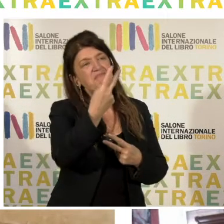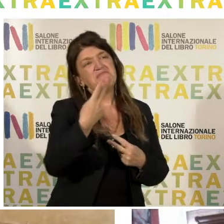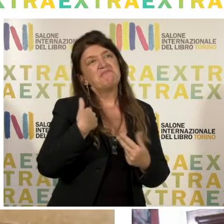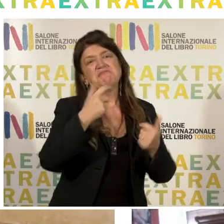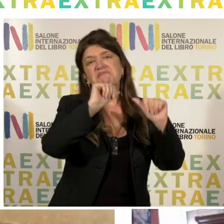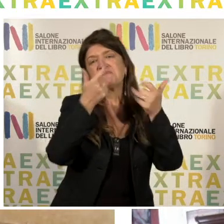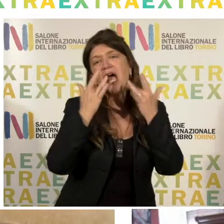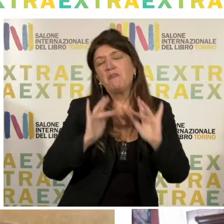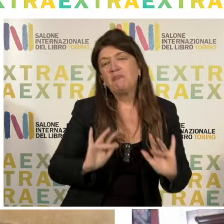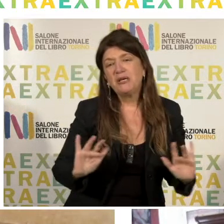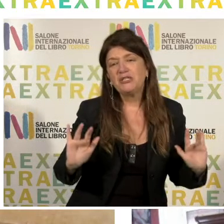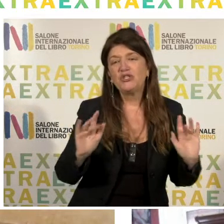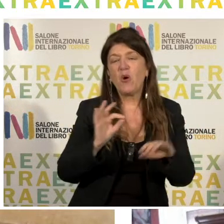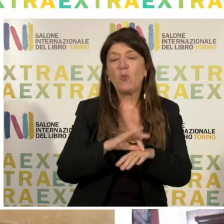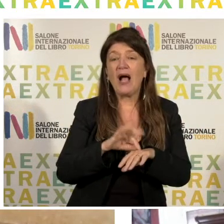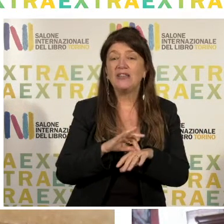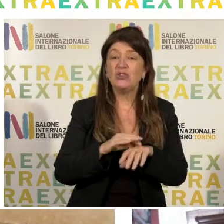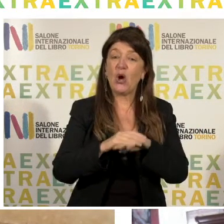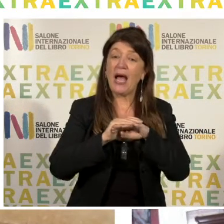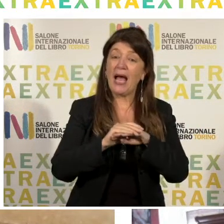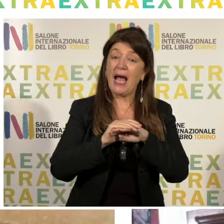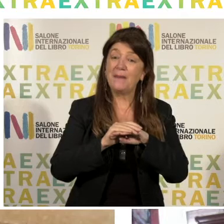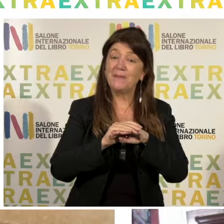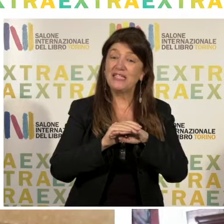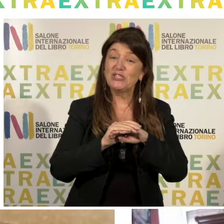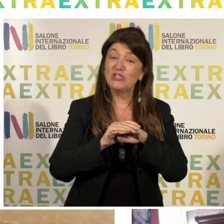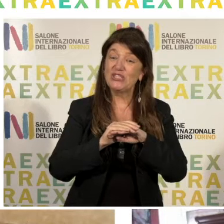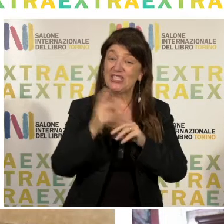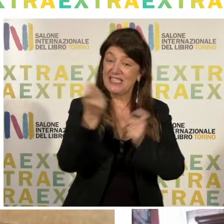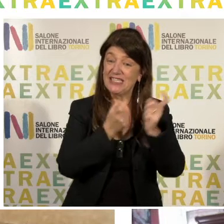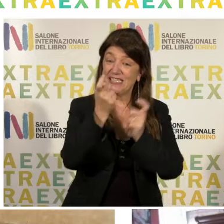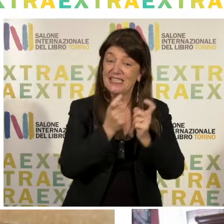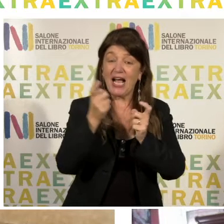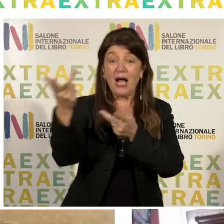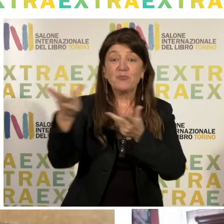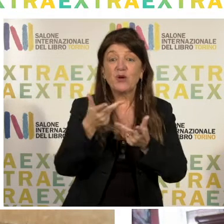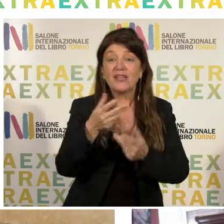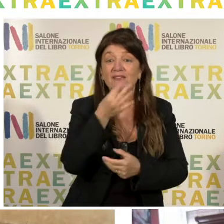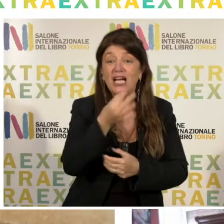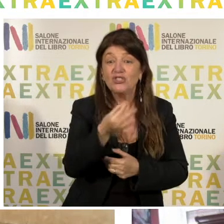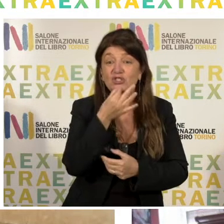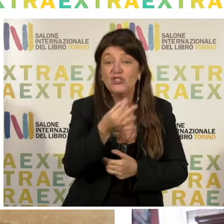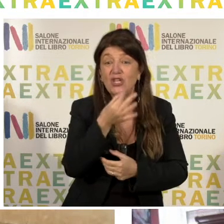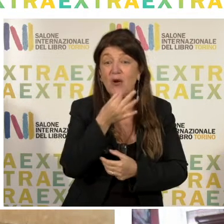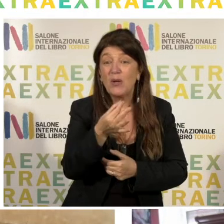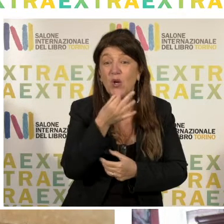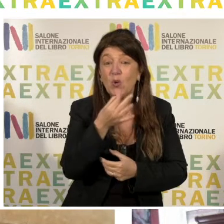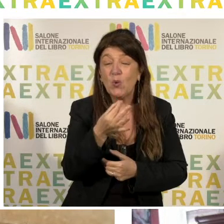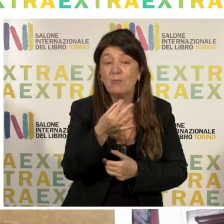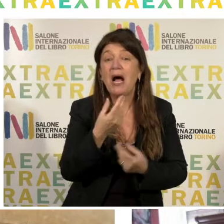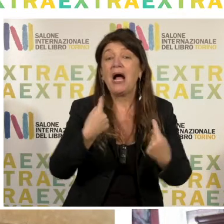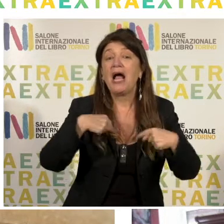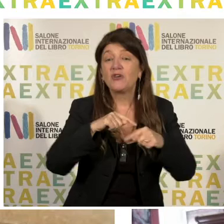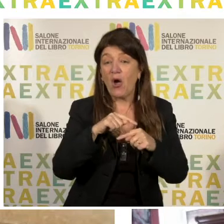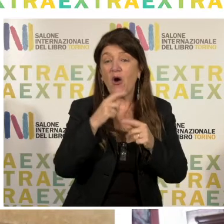quando i nostri amici ci portavano i chewing gum, potevamo mangiarli con lui. Ma eravamo al riparo da questo